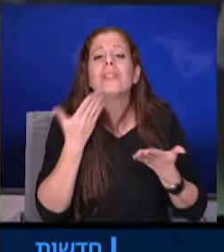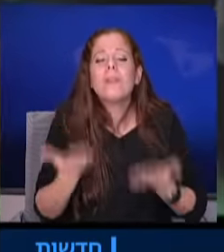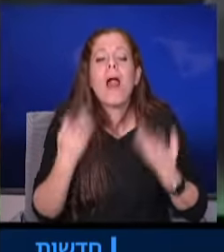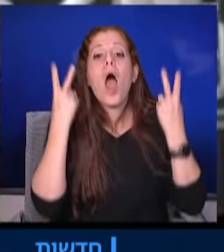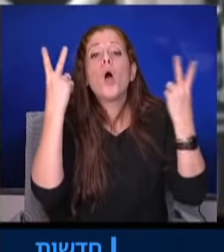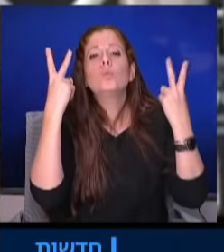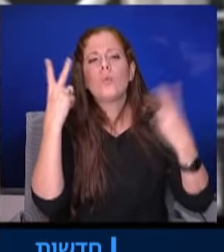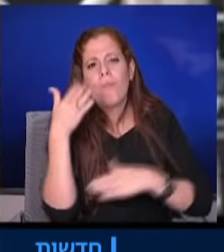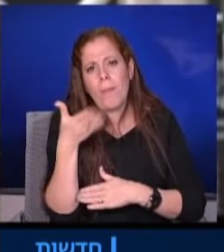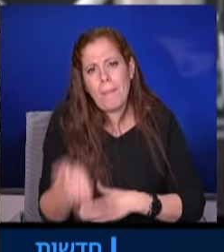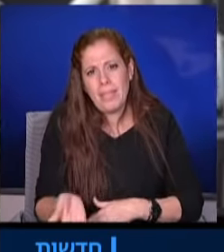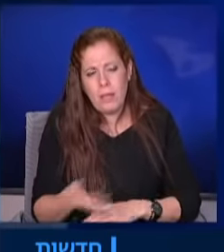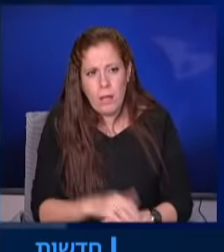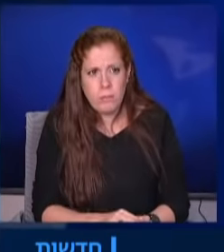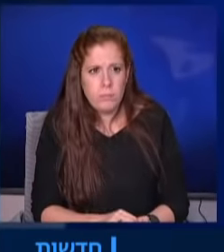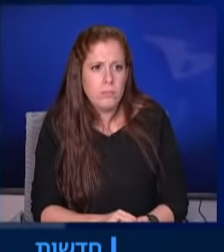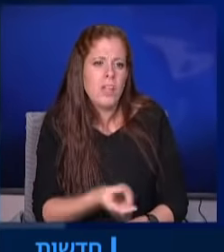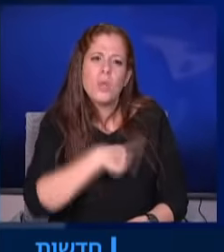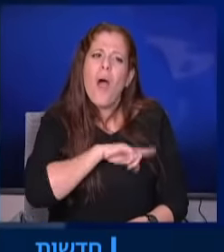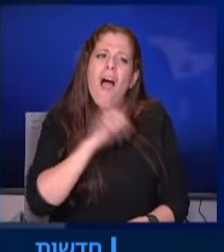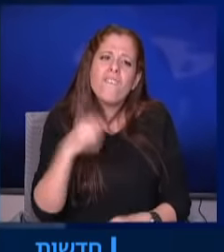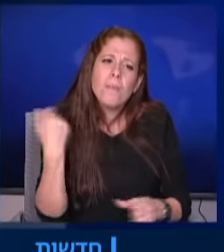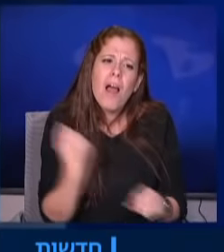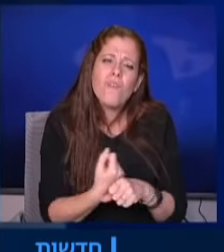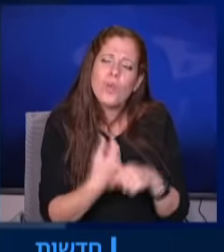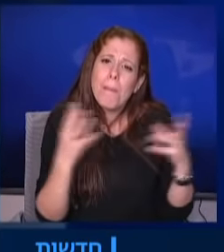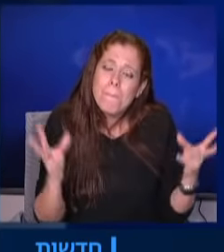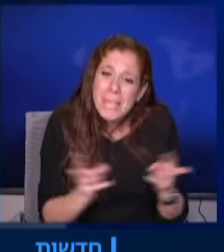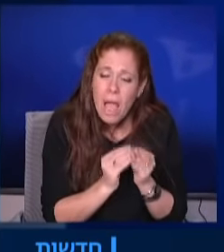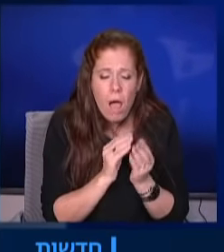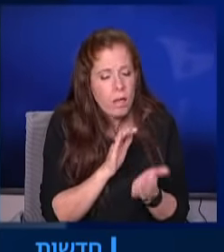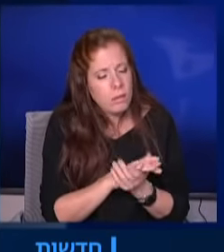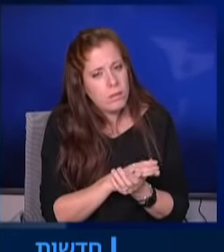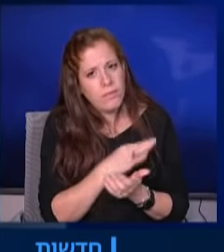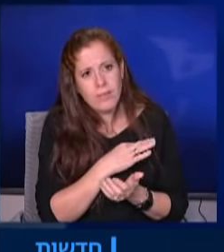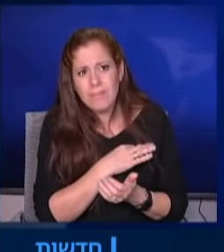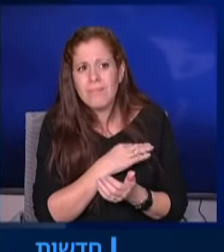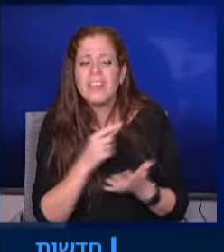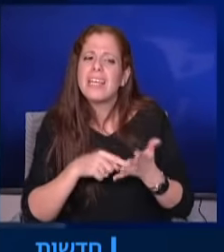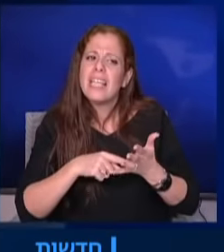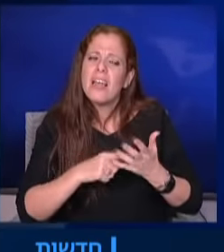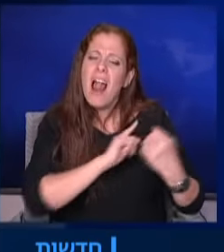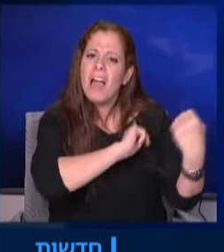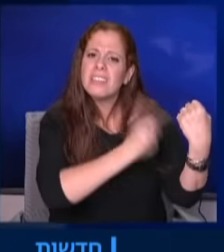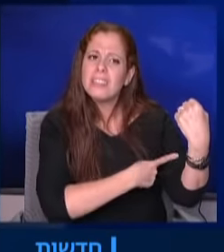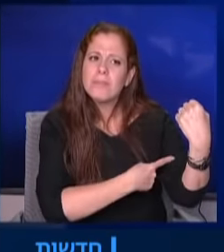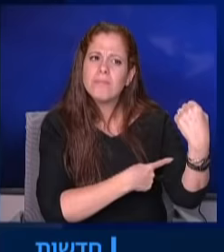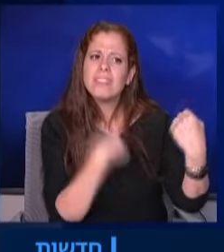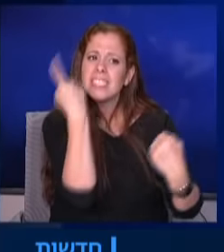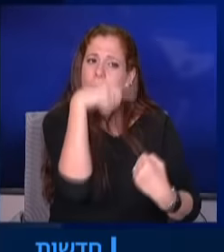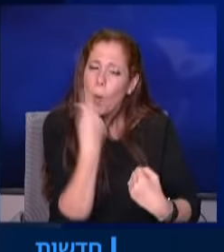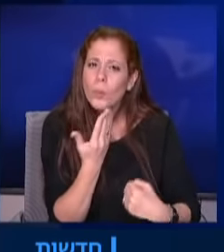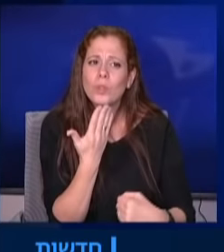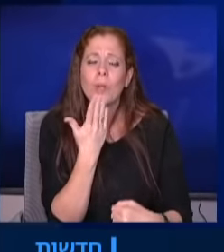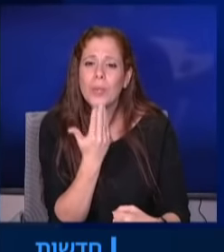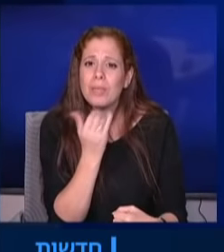חשובים למדינה. We must work together, my friends, to empower the Jewish identities of our